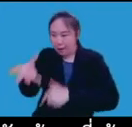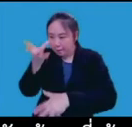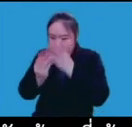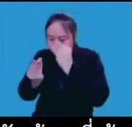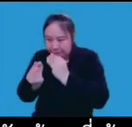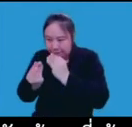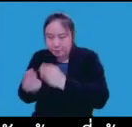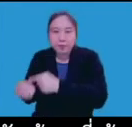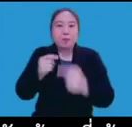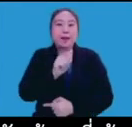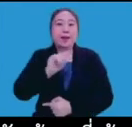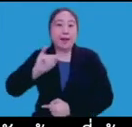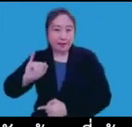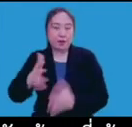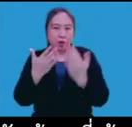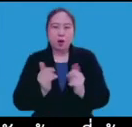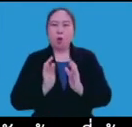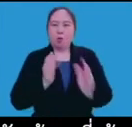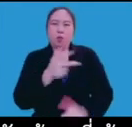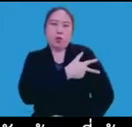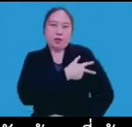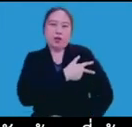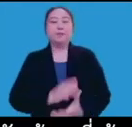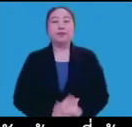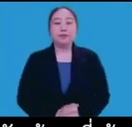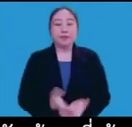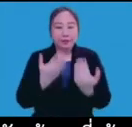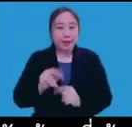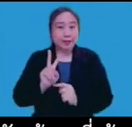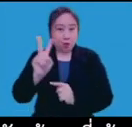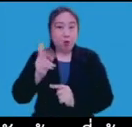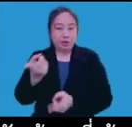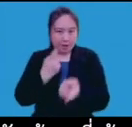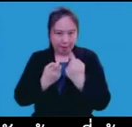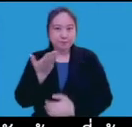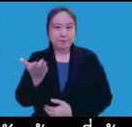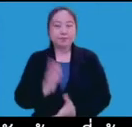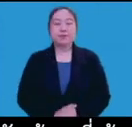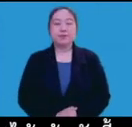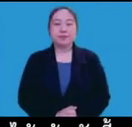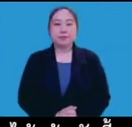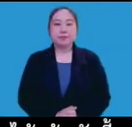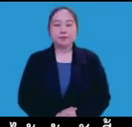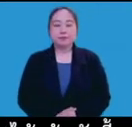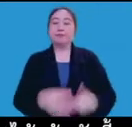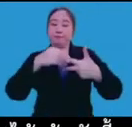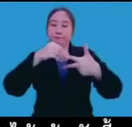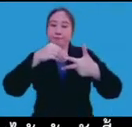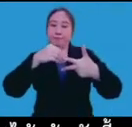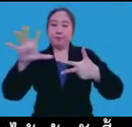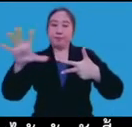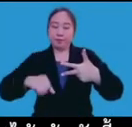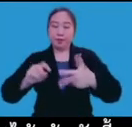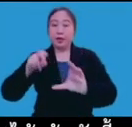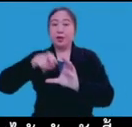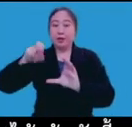ครับก็คือ AI นะครับก็ต้องขอบคุณดร.สุทธิพงศ์นะครับขอเชิญคำถามที่2ได้เลยครับคุณสุทธิชัยครับ คำถามที่2มาจาก